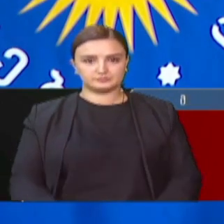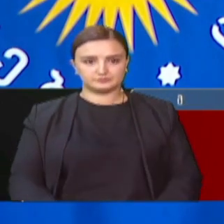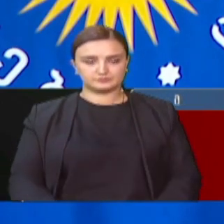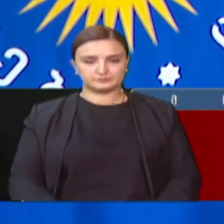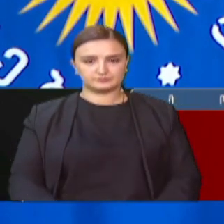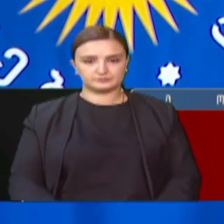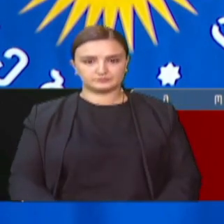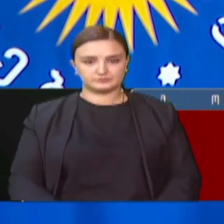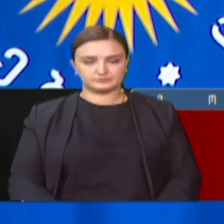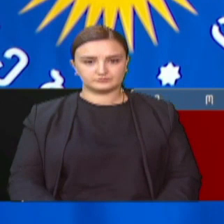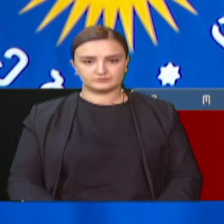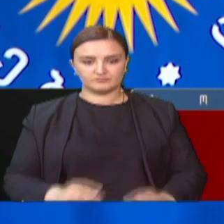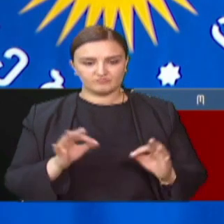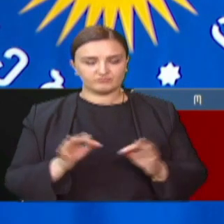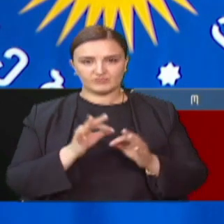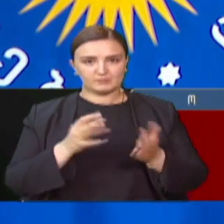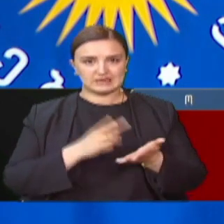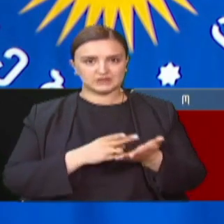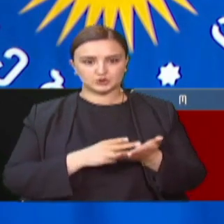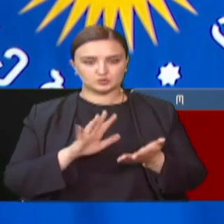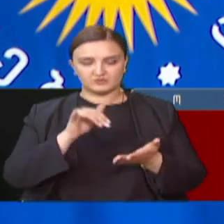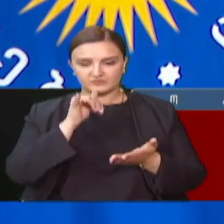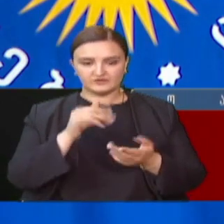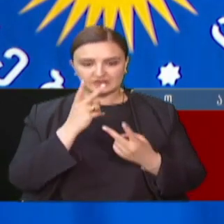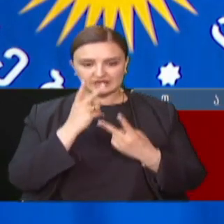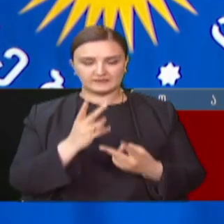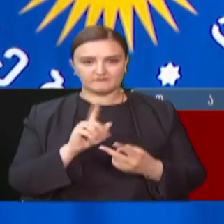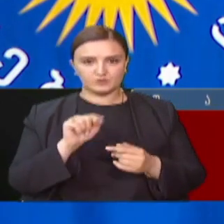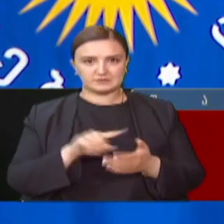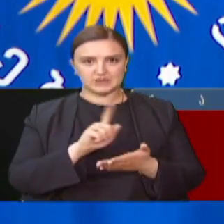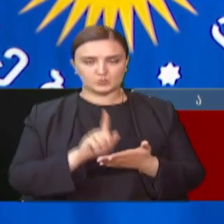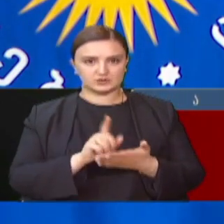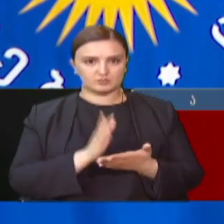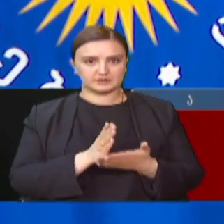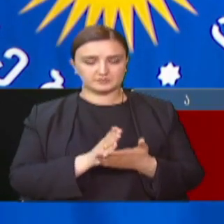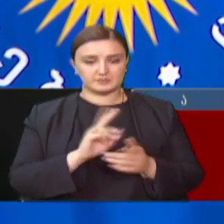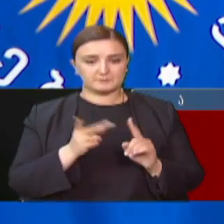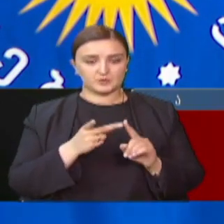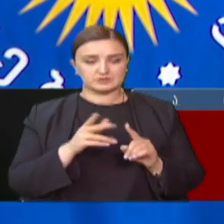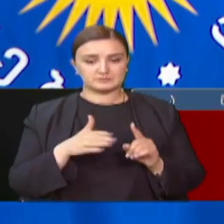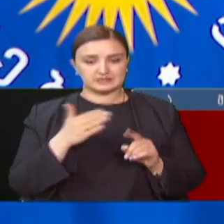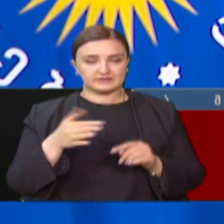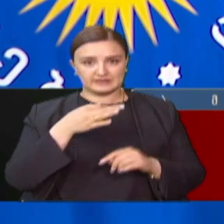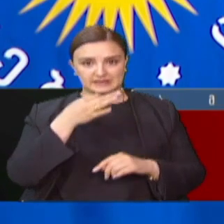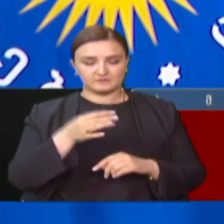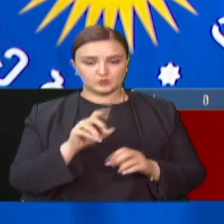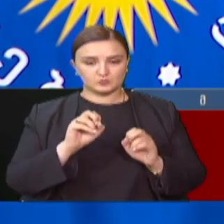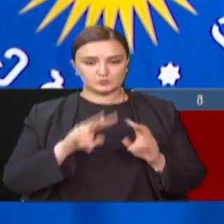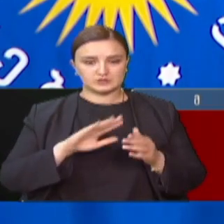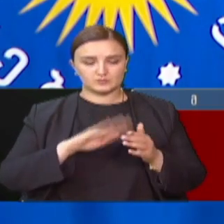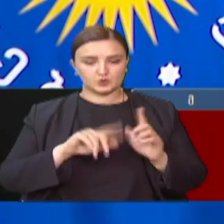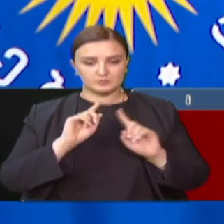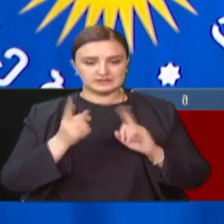რაც არ დასტურდება არანაირად და ვერ ხედავთ, რომ ამის აუცილებლობა არსებობს. თუმცა მეორე მხრივ გეტყვით იმას, რომ უსაფრთხოების